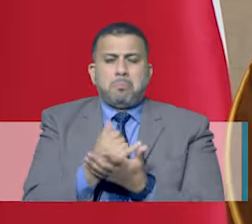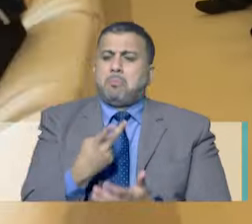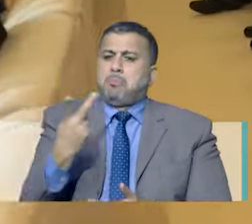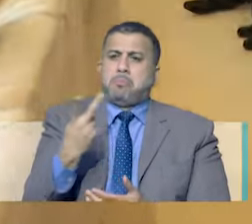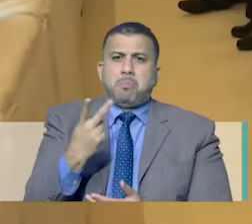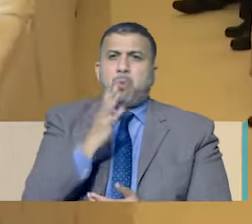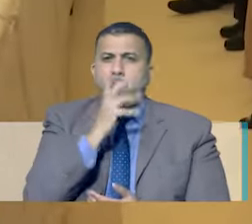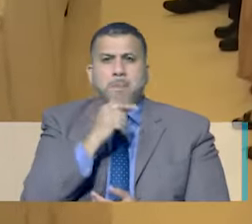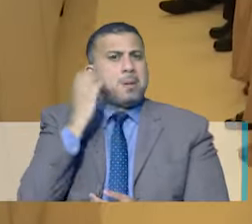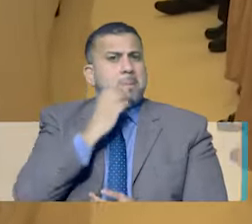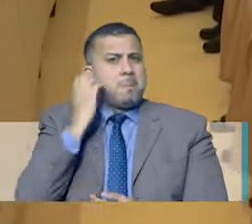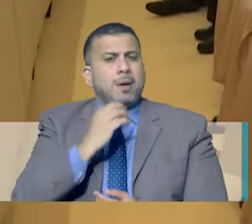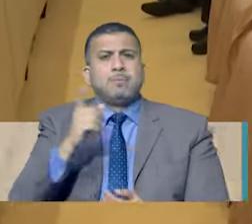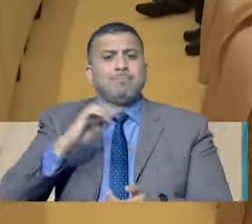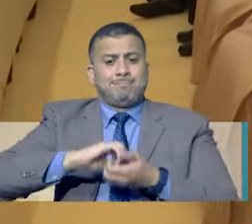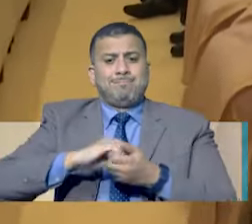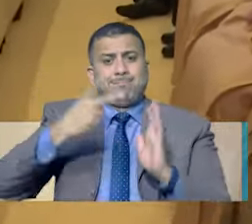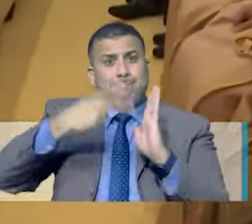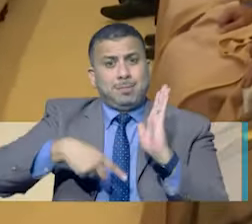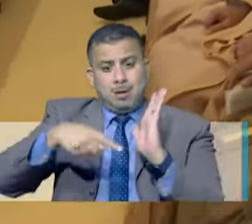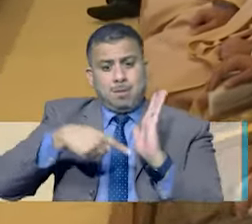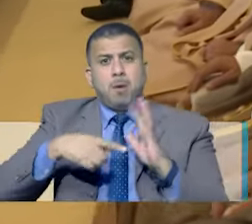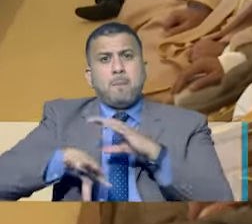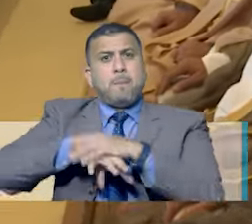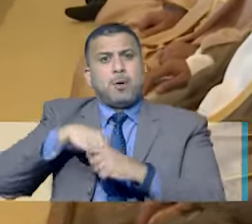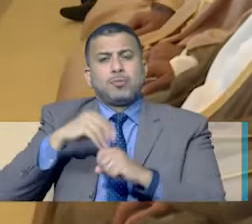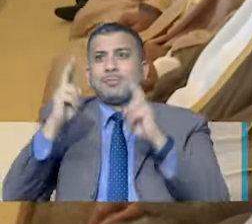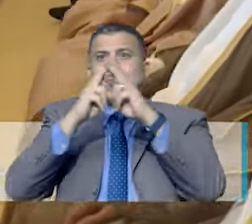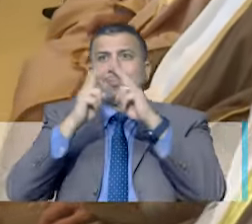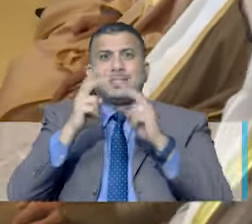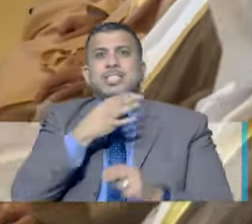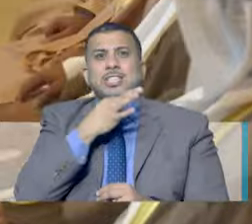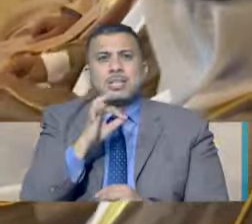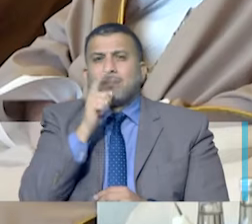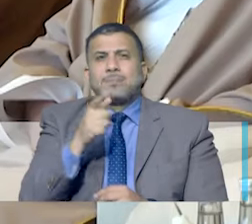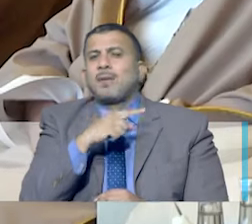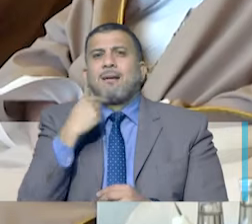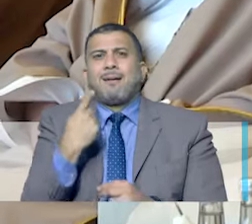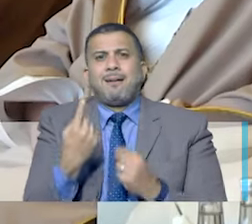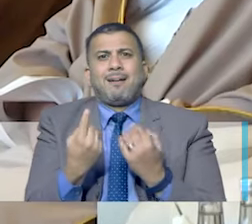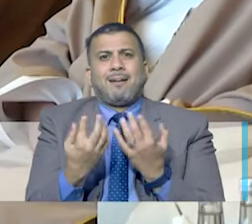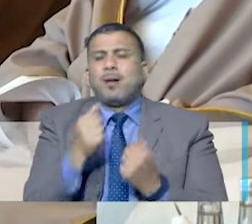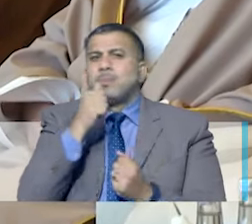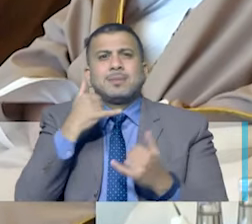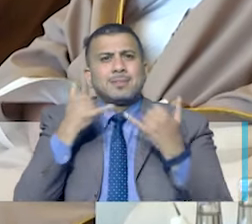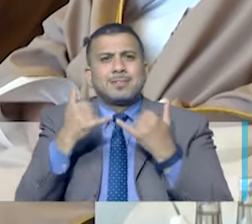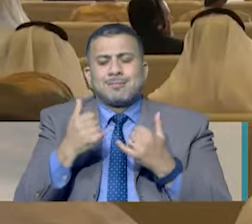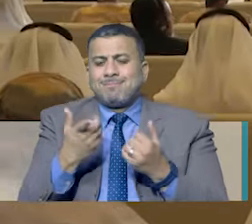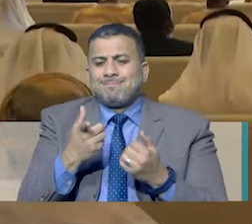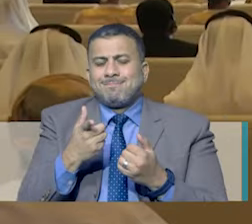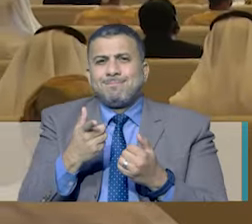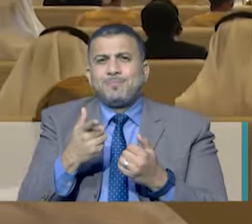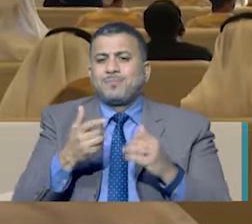الجانبين وتضمنت الاتفاقيات مشاريع الطاقه المتجدده والمعادن الخضراء والاتصال بالسكك